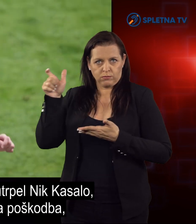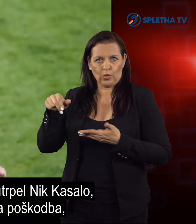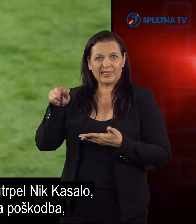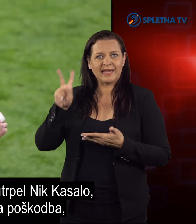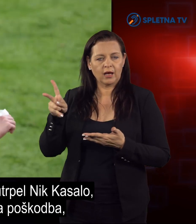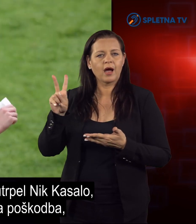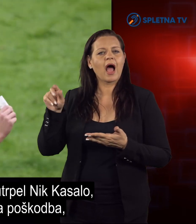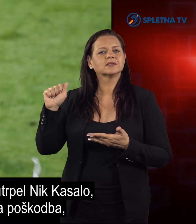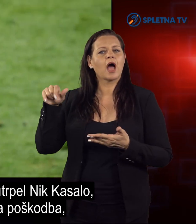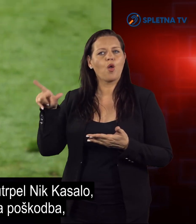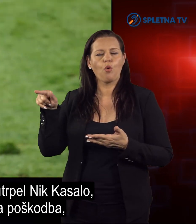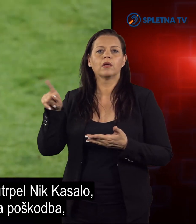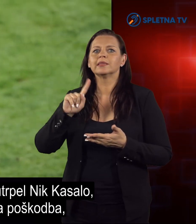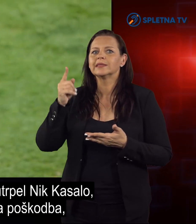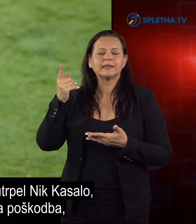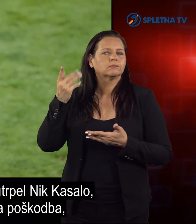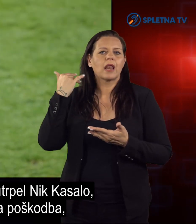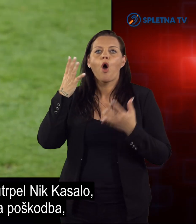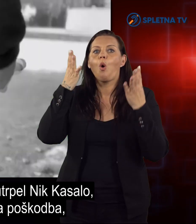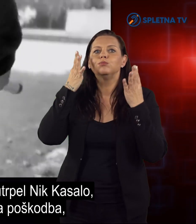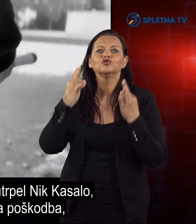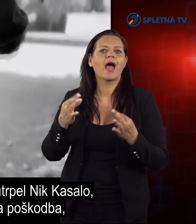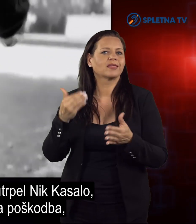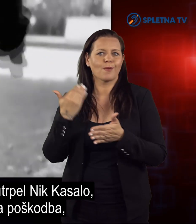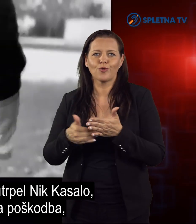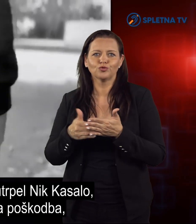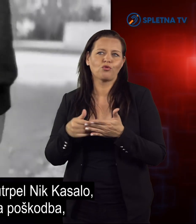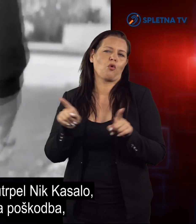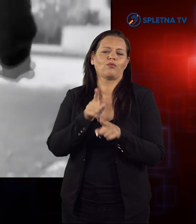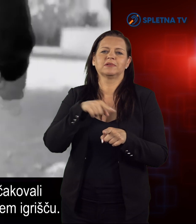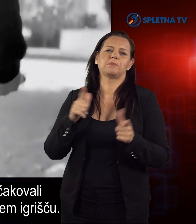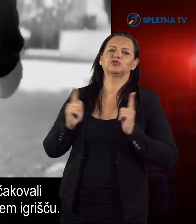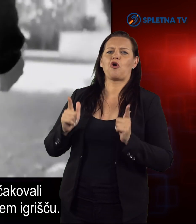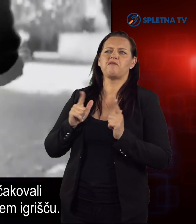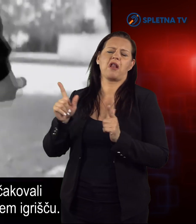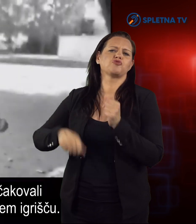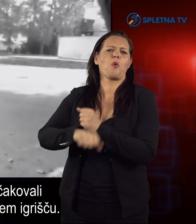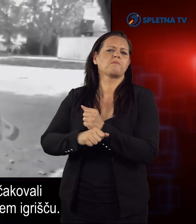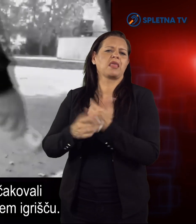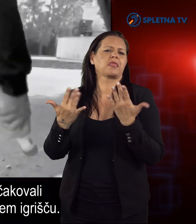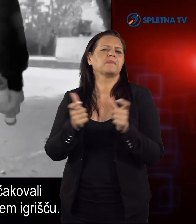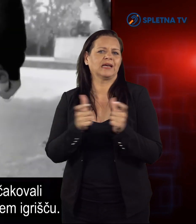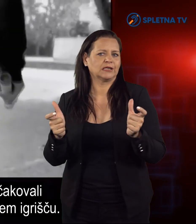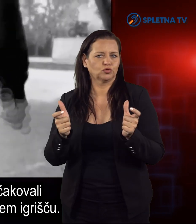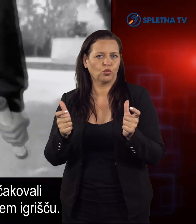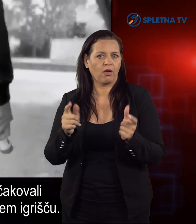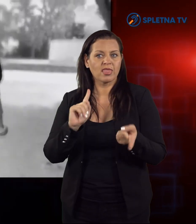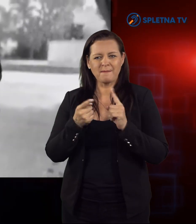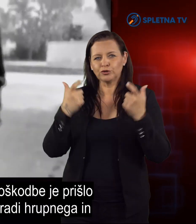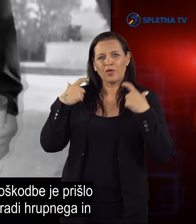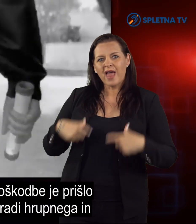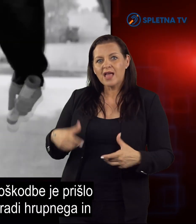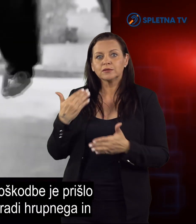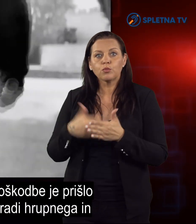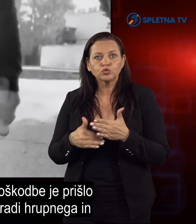Poškodba, ki jo je utrpel Nik Kasalo, ni bila običajna poškodba, ki bi jo pričakovali na nogometnem igrišču.